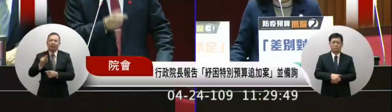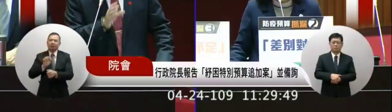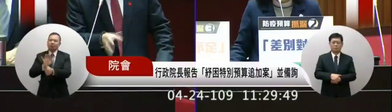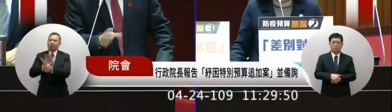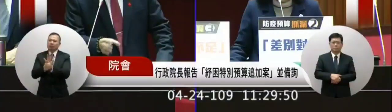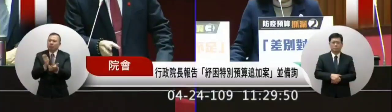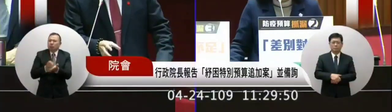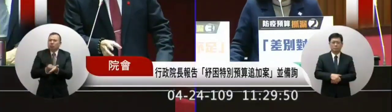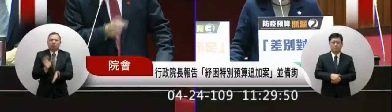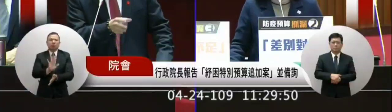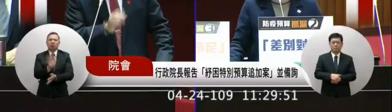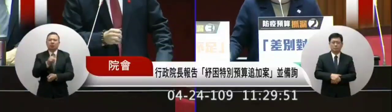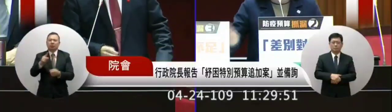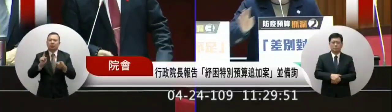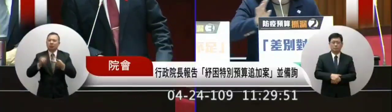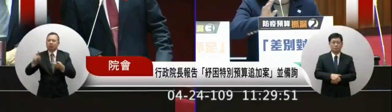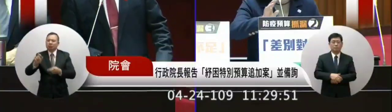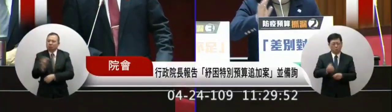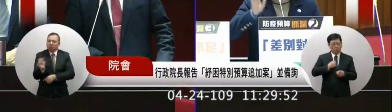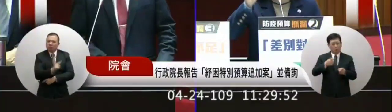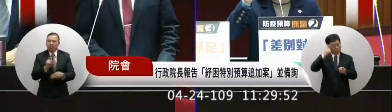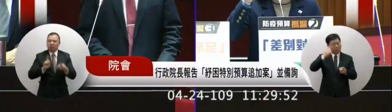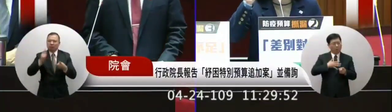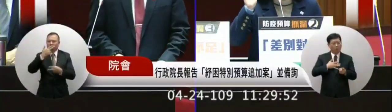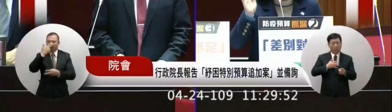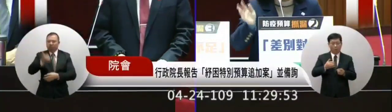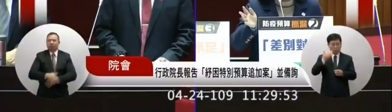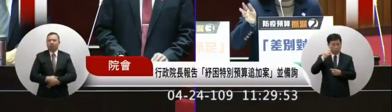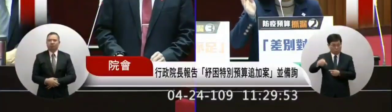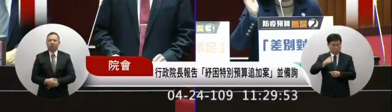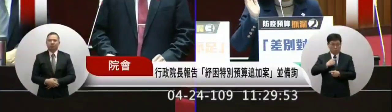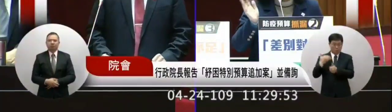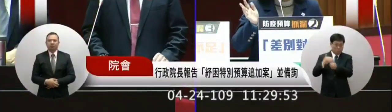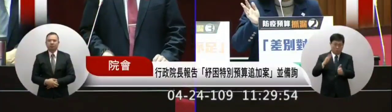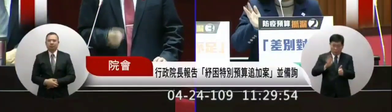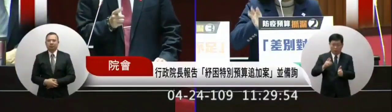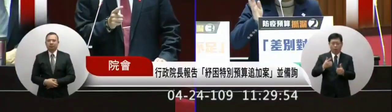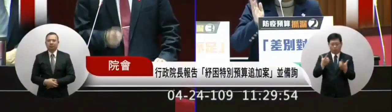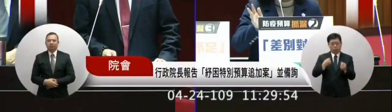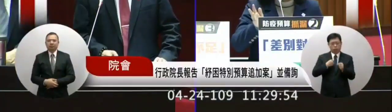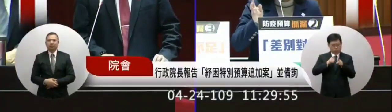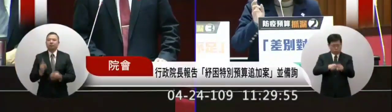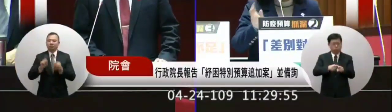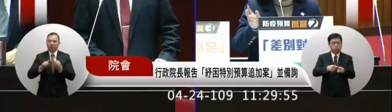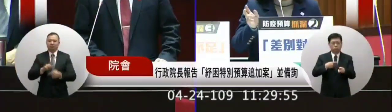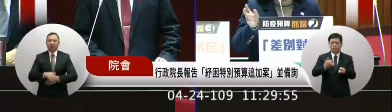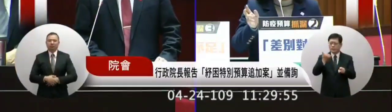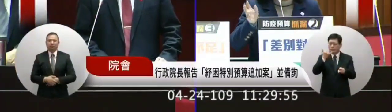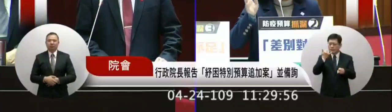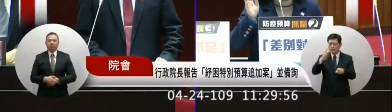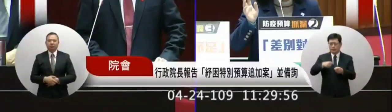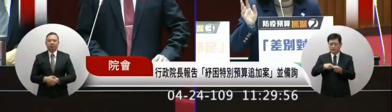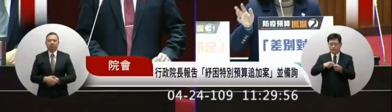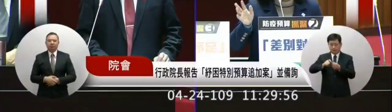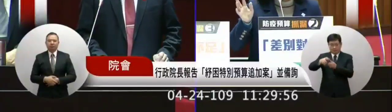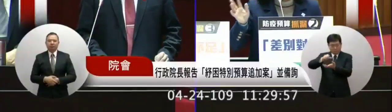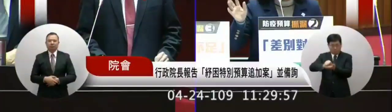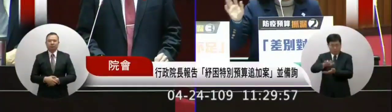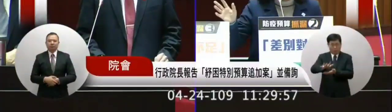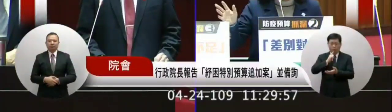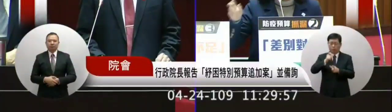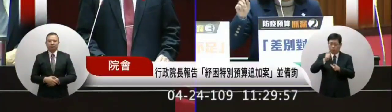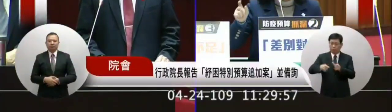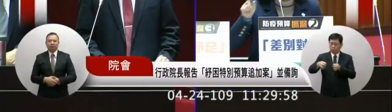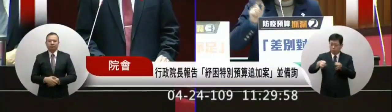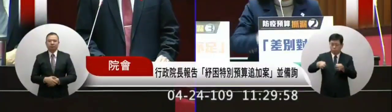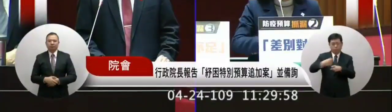便的，啊，速度较紧的，快点。 我只要列艺术，就是讲以不裁员作为前提的话，尽量有税籍的这些企业